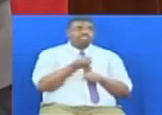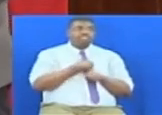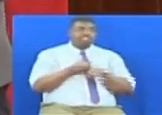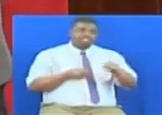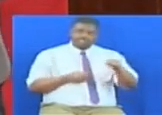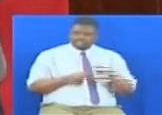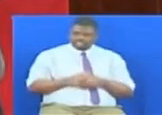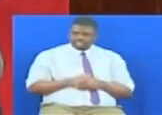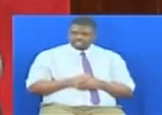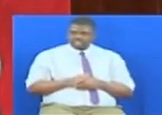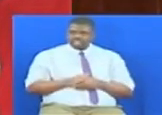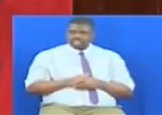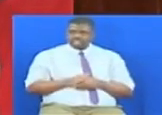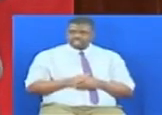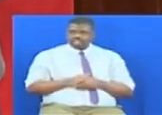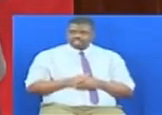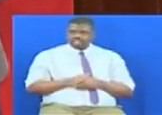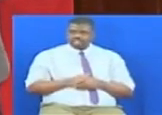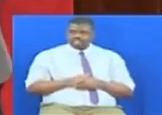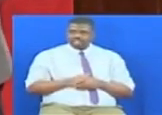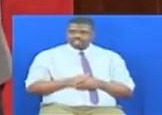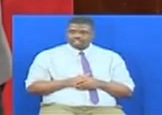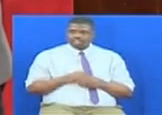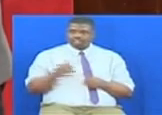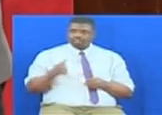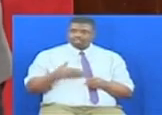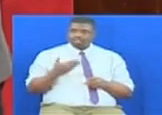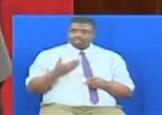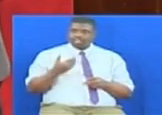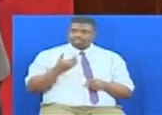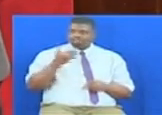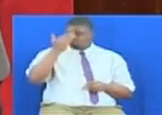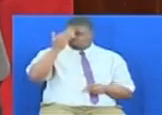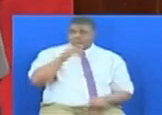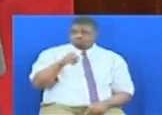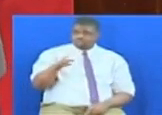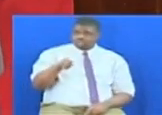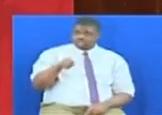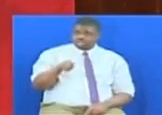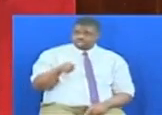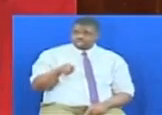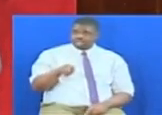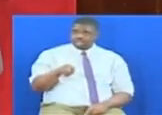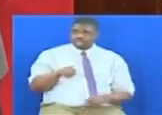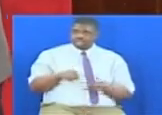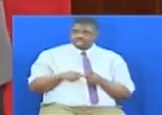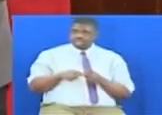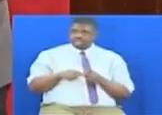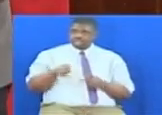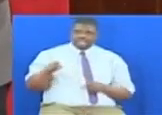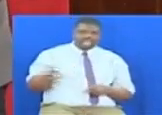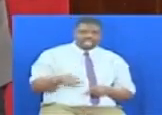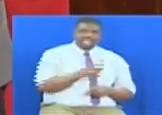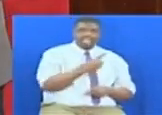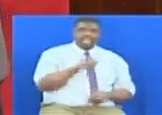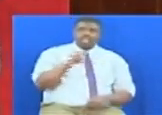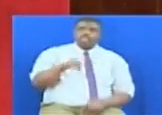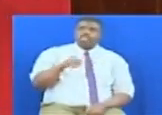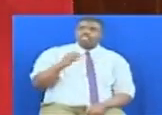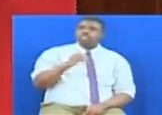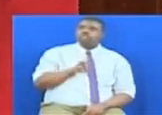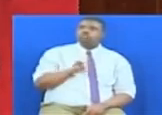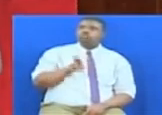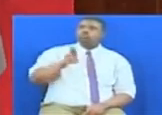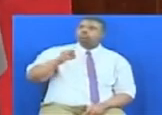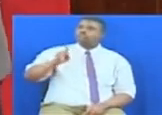Na ukitaka kujua ni usanii, kwa nini kaenda Nchuka na si jenero? Kaogopa nini kwenda